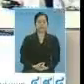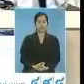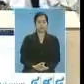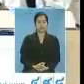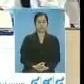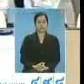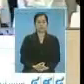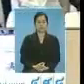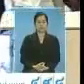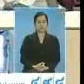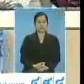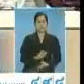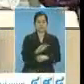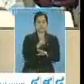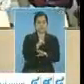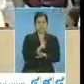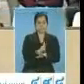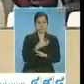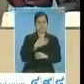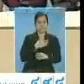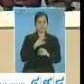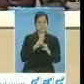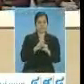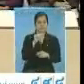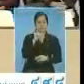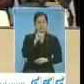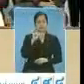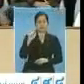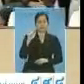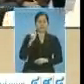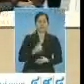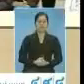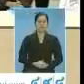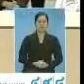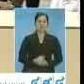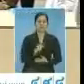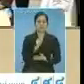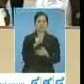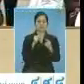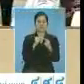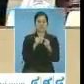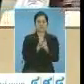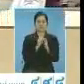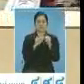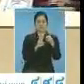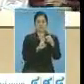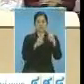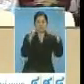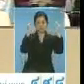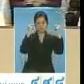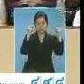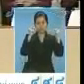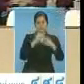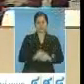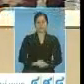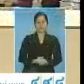เรียนท่านประธานสภาที่เคารพดิฉันนางสาวยิ่งลักษณ์ชินวัตรนายกรัฐมนตรีค่ะตามที่ท่านรองนายกรัฐมนตรีกิติ